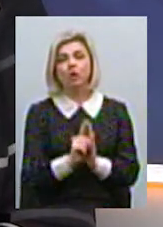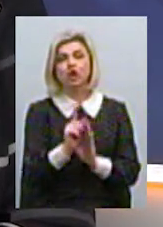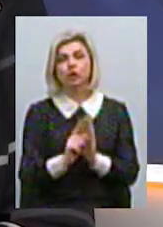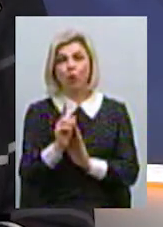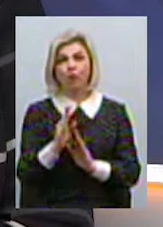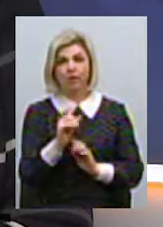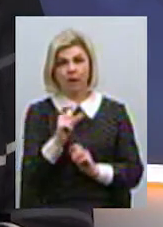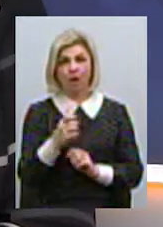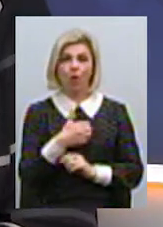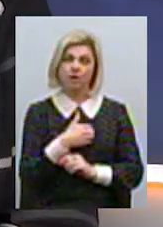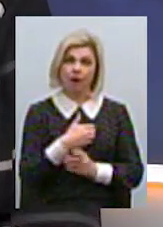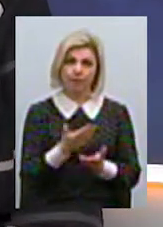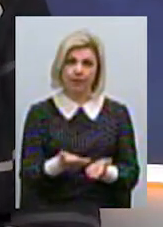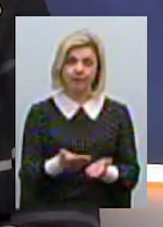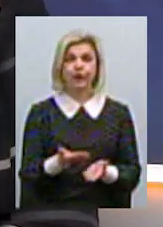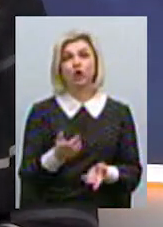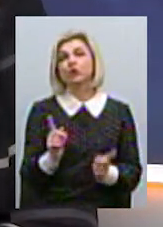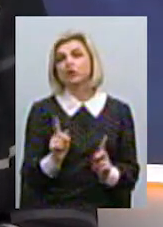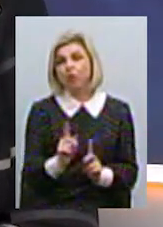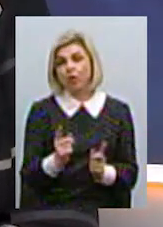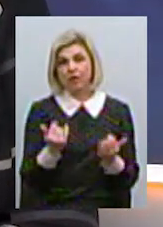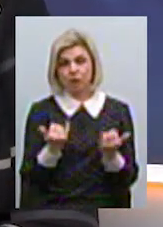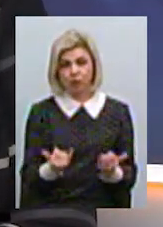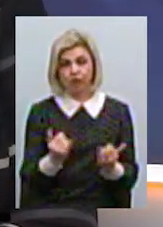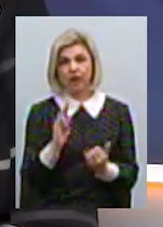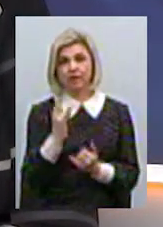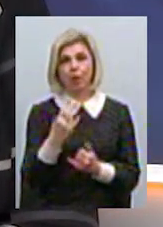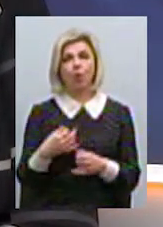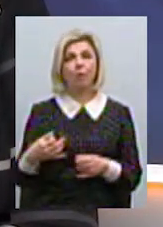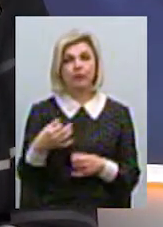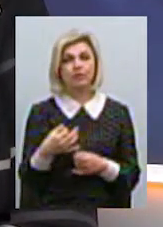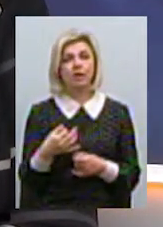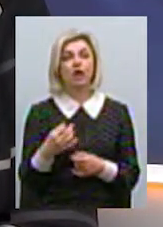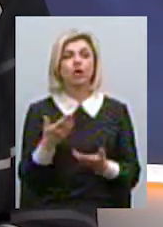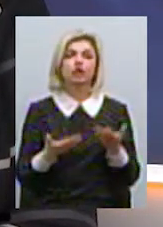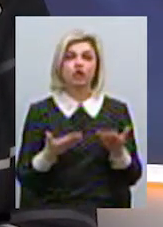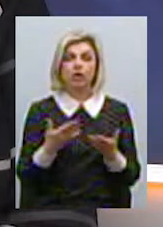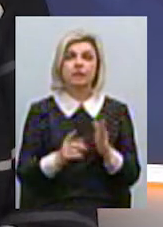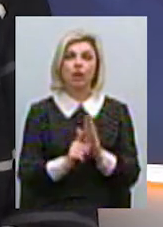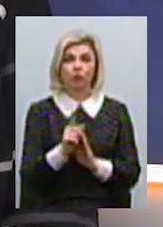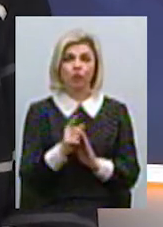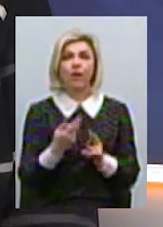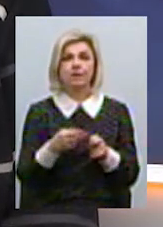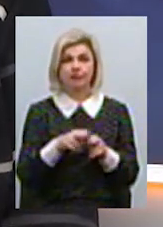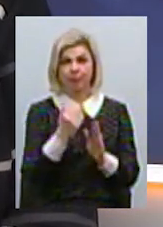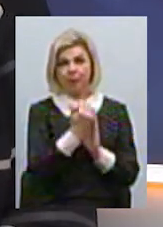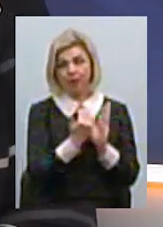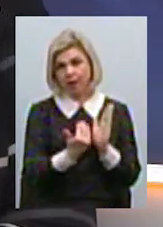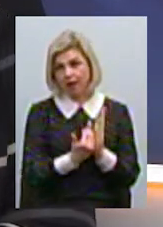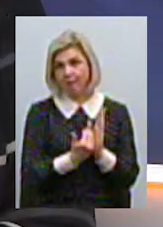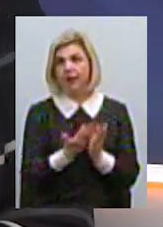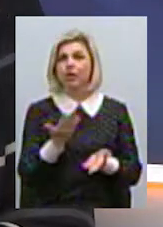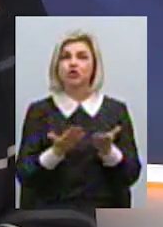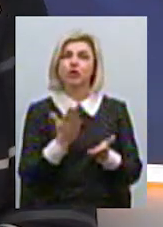б. Чи що на сьогодні в Миколаївській області, чи стартувала ця програма, чи